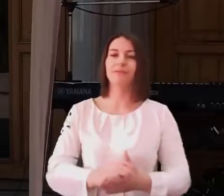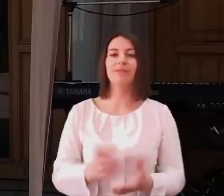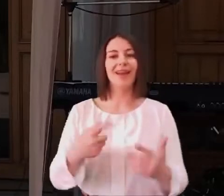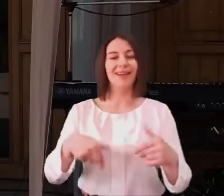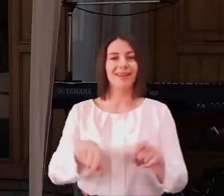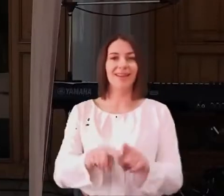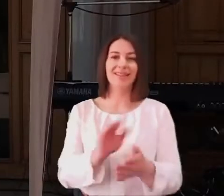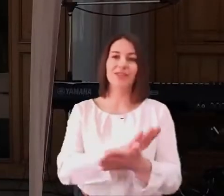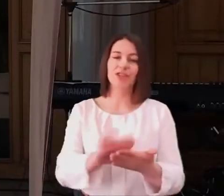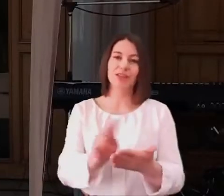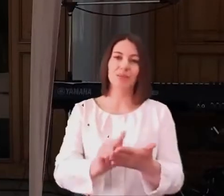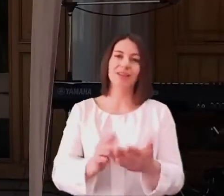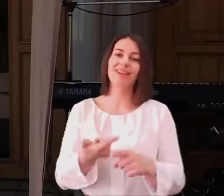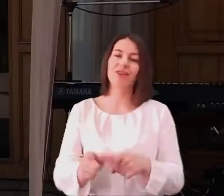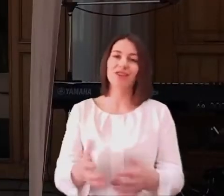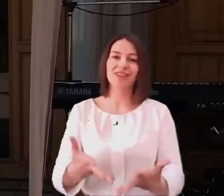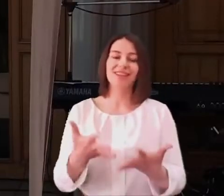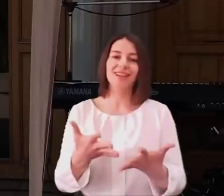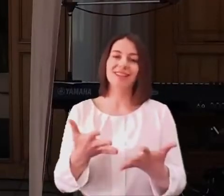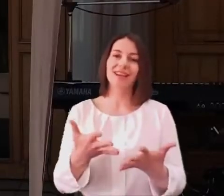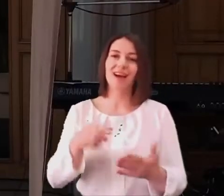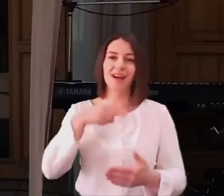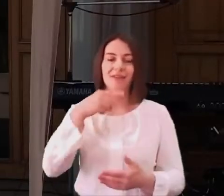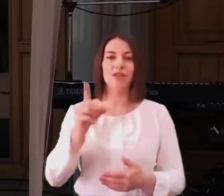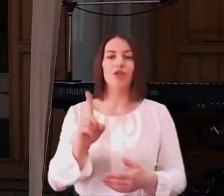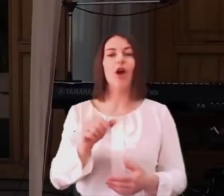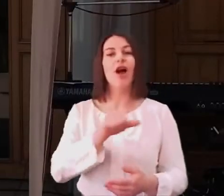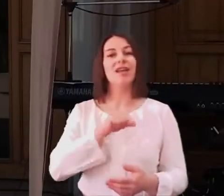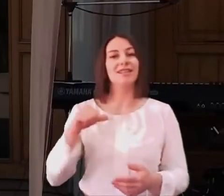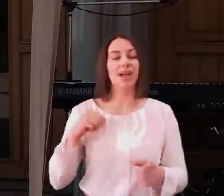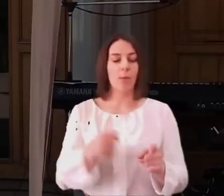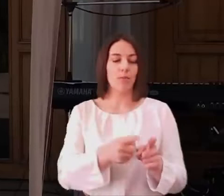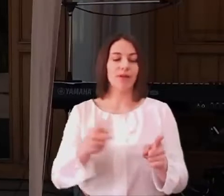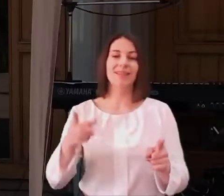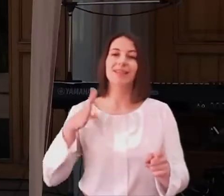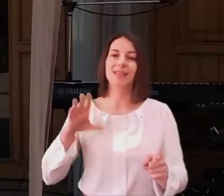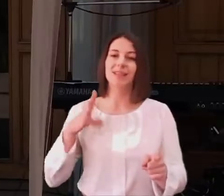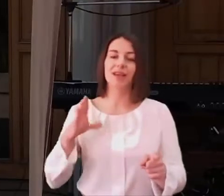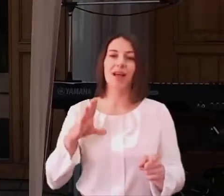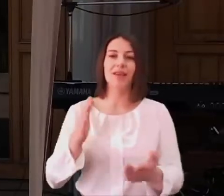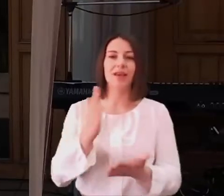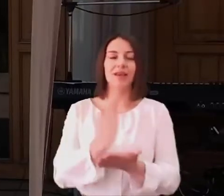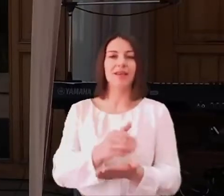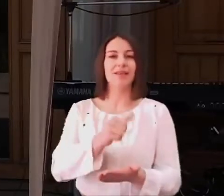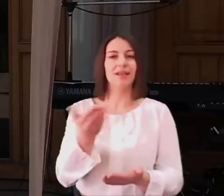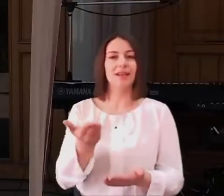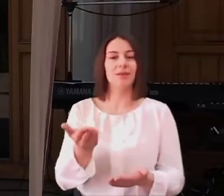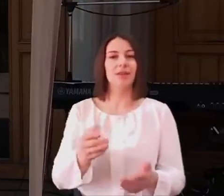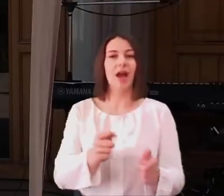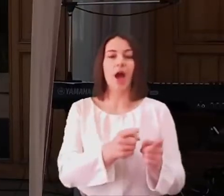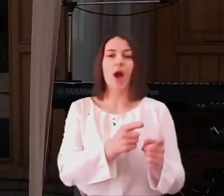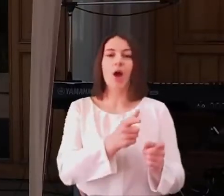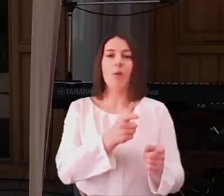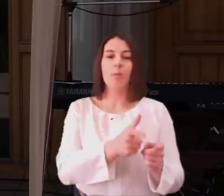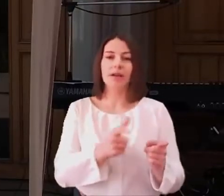очень четко говорит о том, что сам процесс ожидания, он является каким-то действительно процессом, каким-то